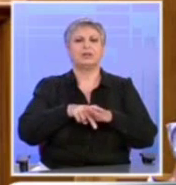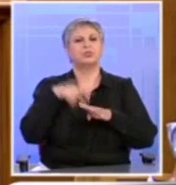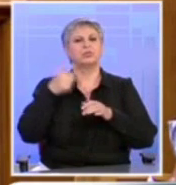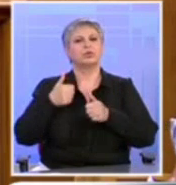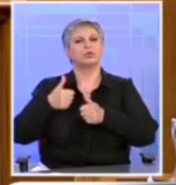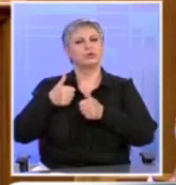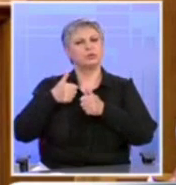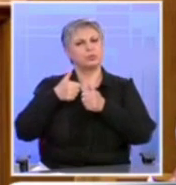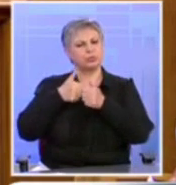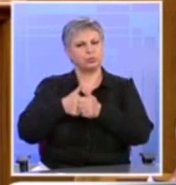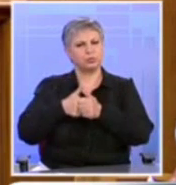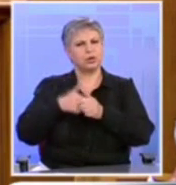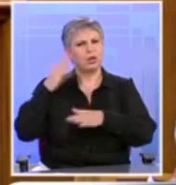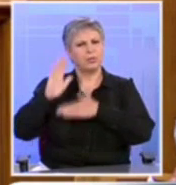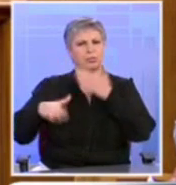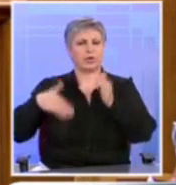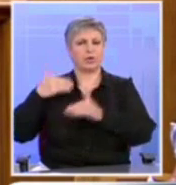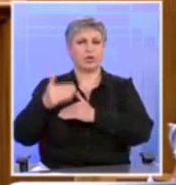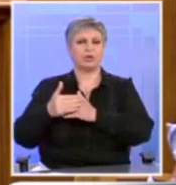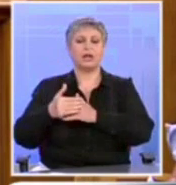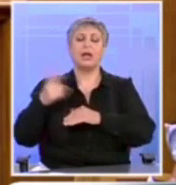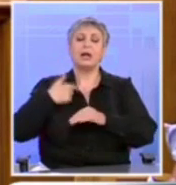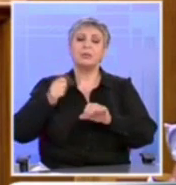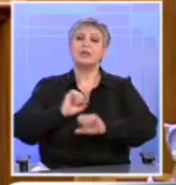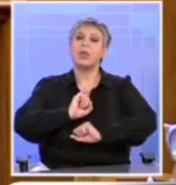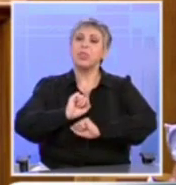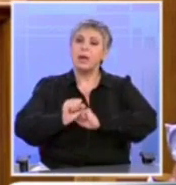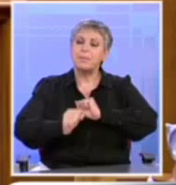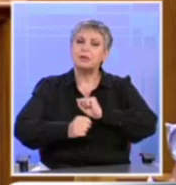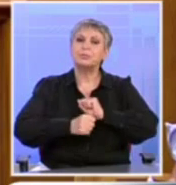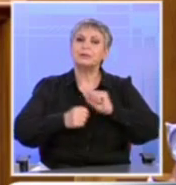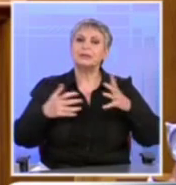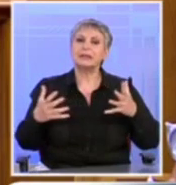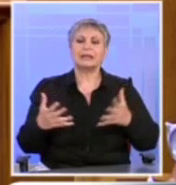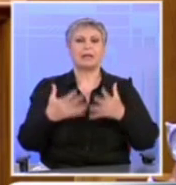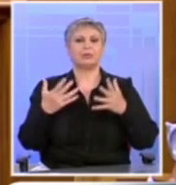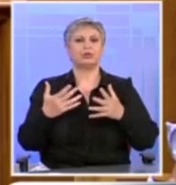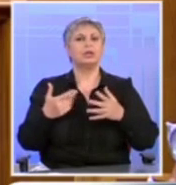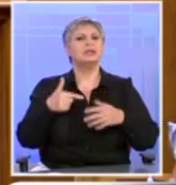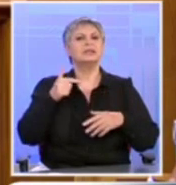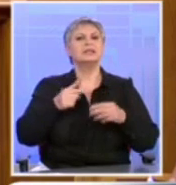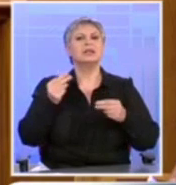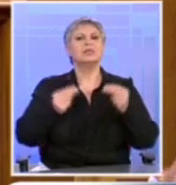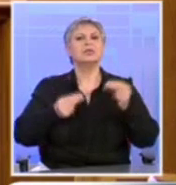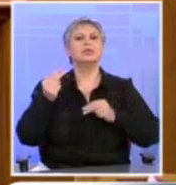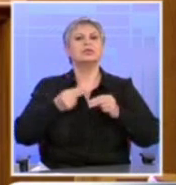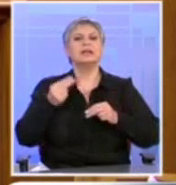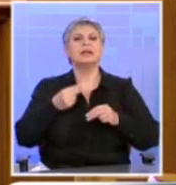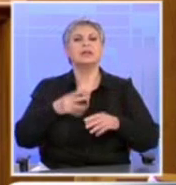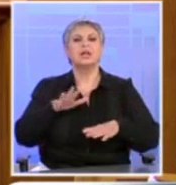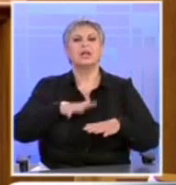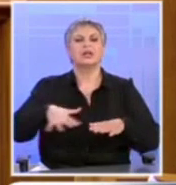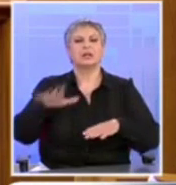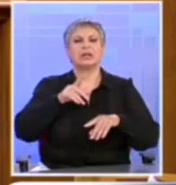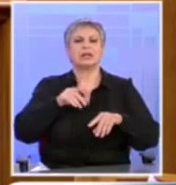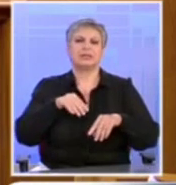θα ληφθεί πρόνοια, θα προσπαθήσουμε έστω να υπολογιστεί και η Τράπεζα Αττικής και